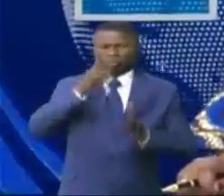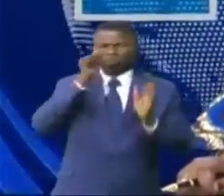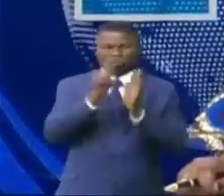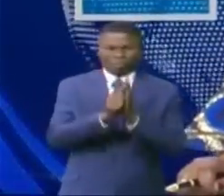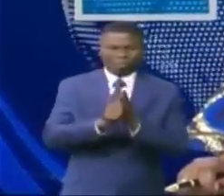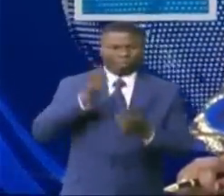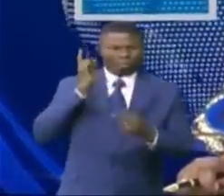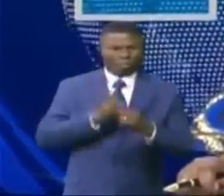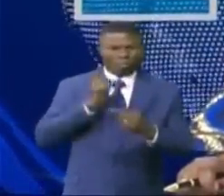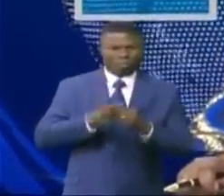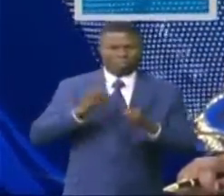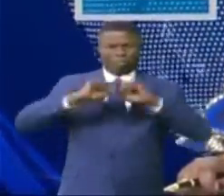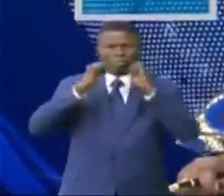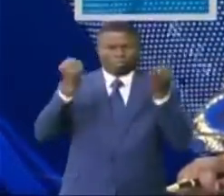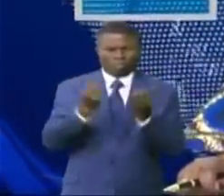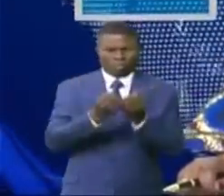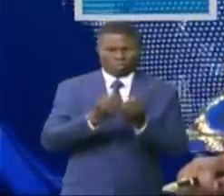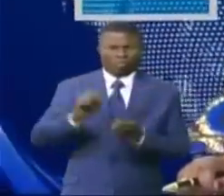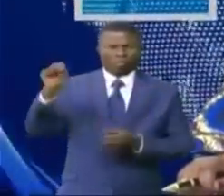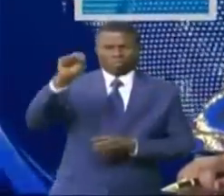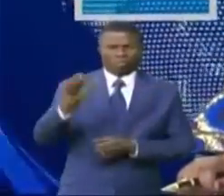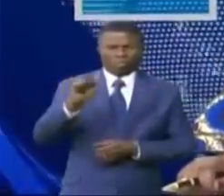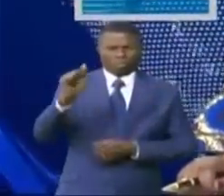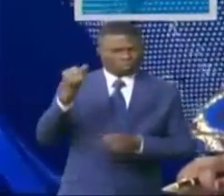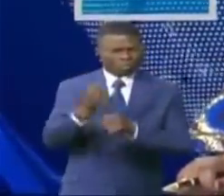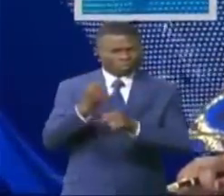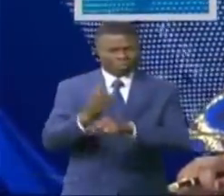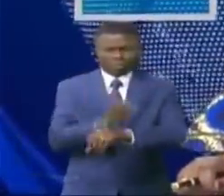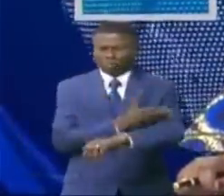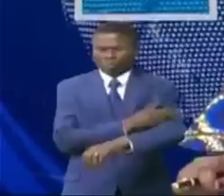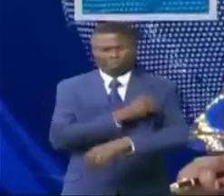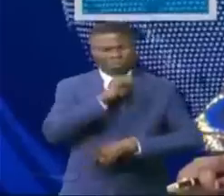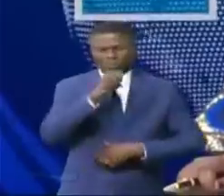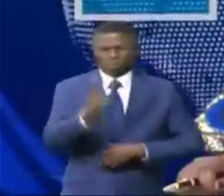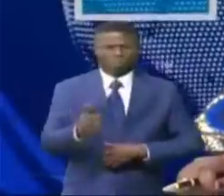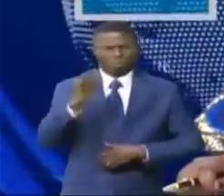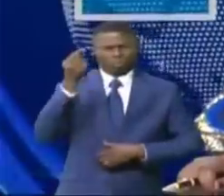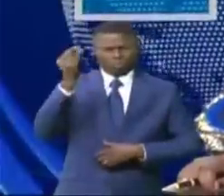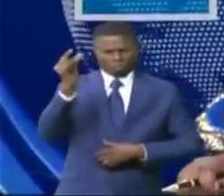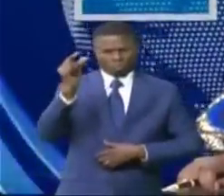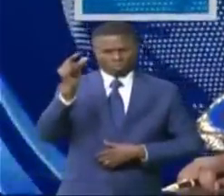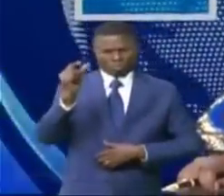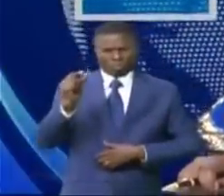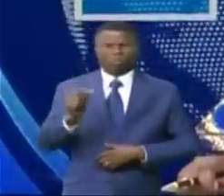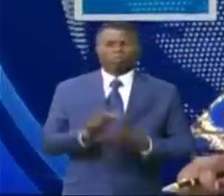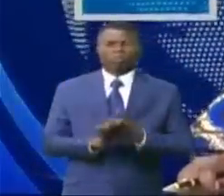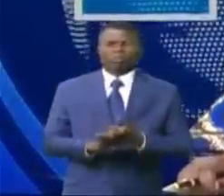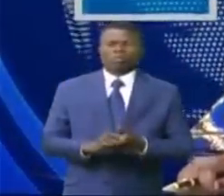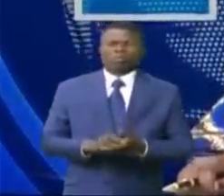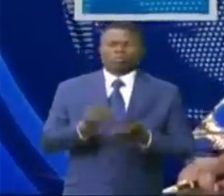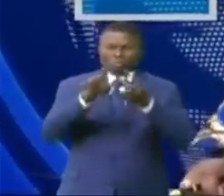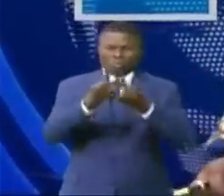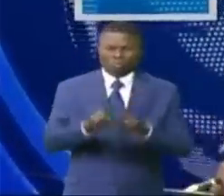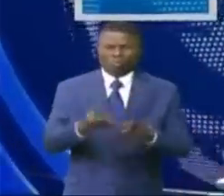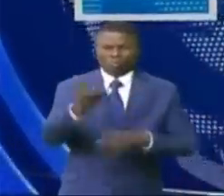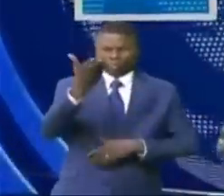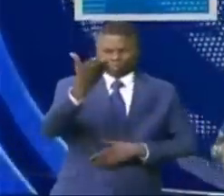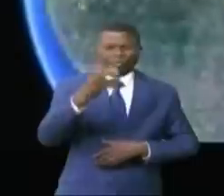en difficulté la société SACIM qui n'arrive pas à vendre sa production de diamants et à s'acquitter de ses charges. Odilon